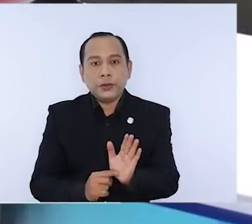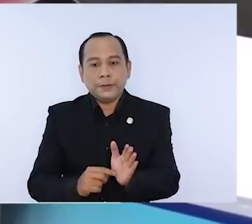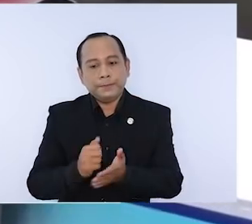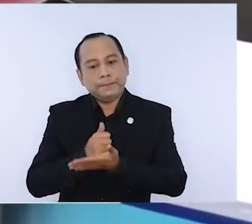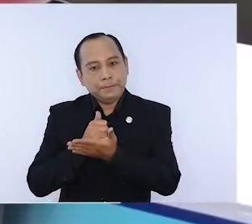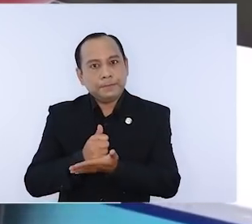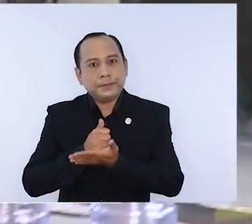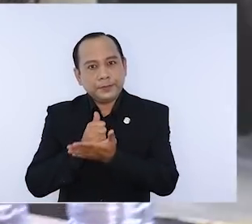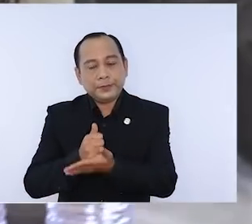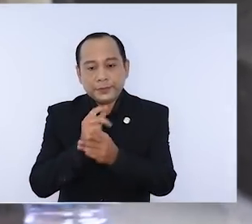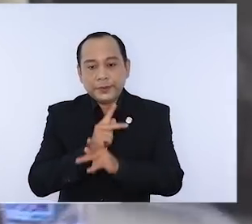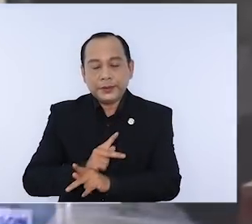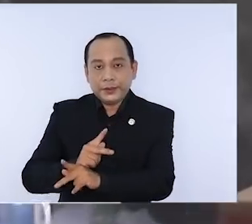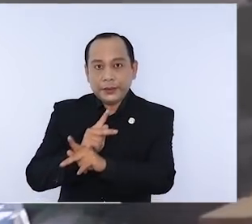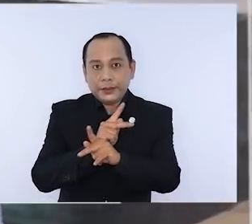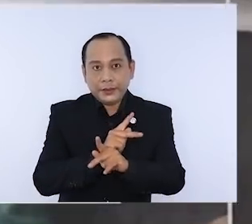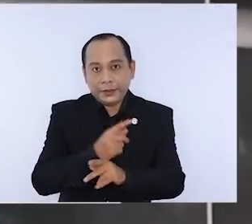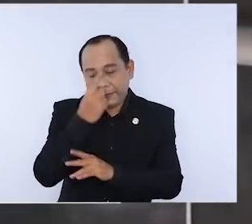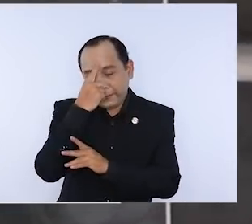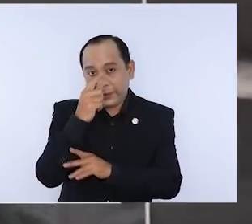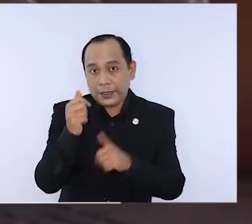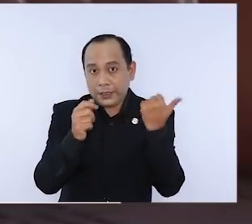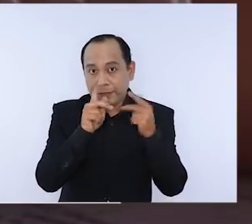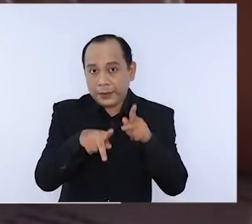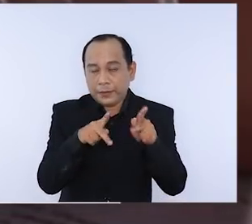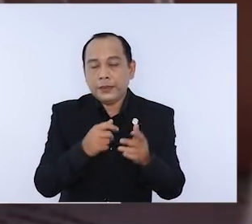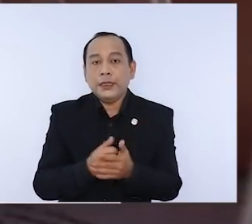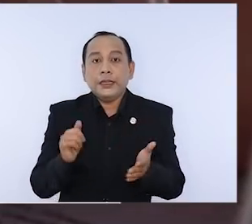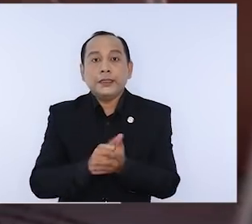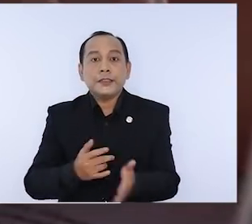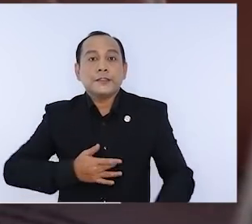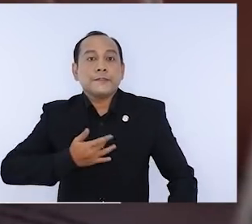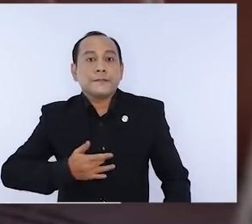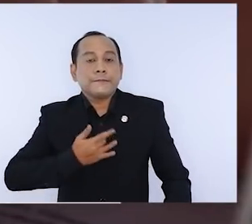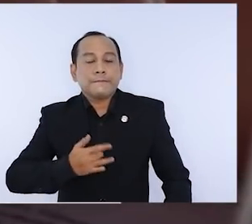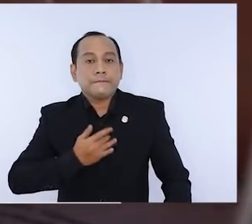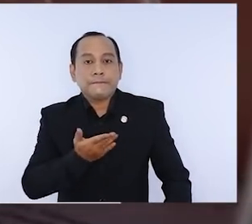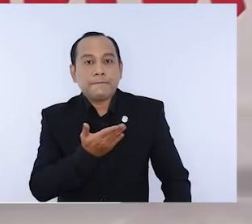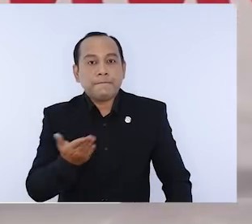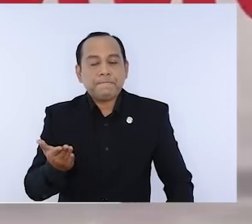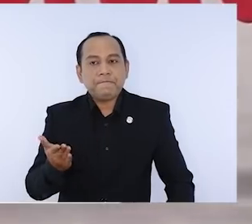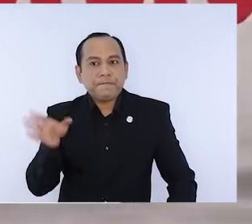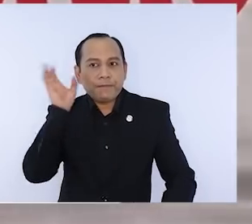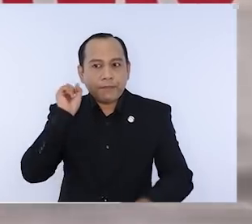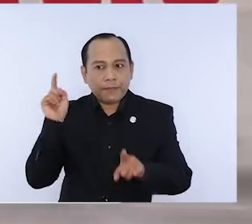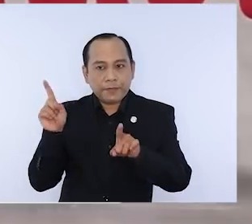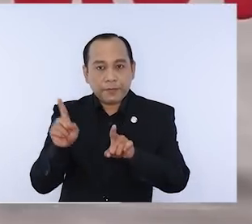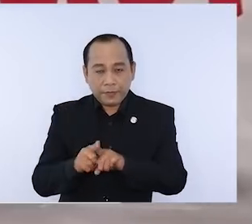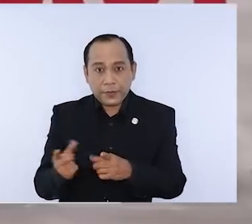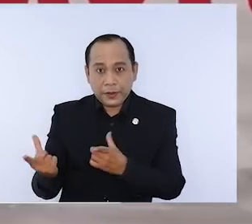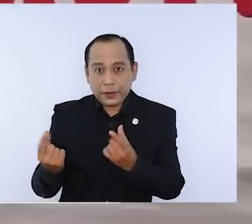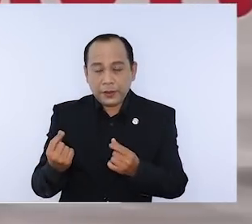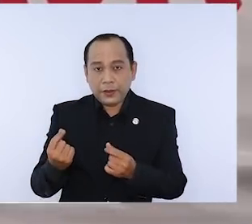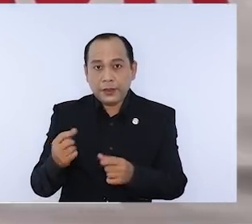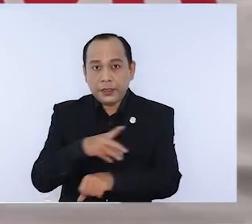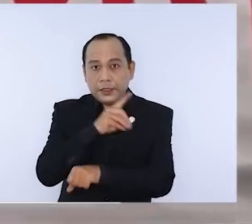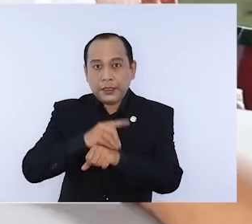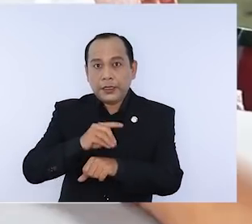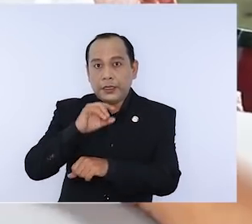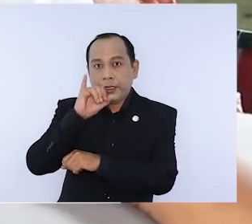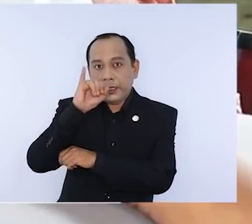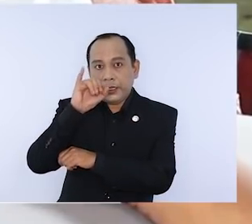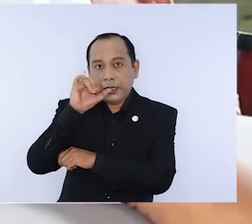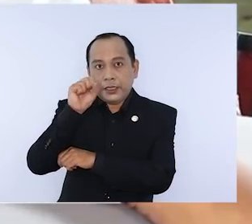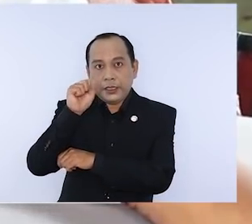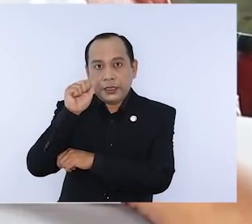pagtutulungan at pagmamalasakitan sa kapwa. Ito ang damdamin na umiral sa mga kapatid sa distrito ng Isabela South